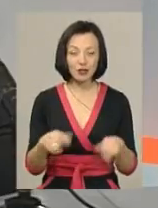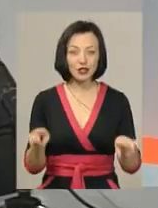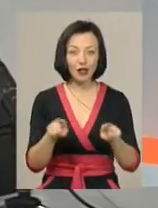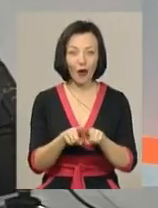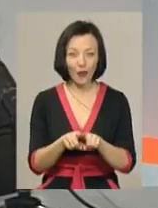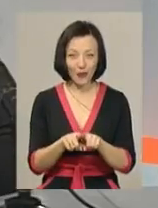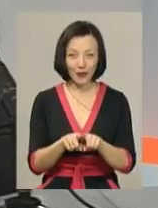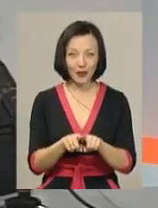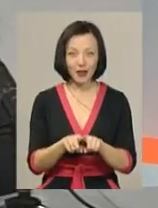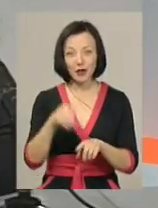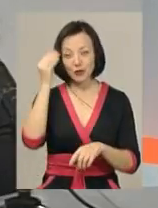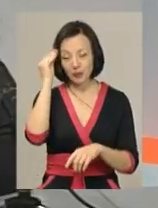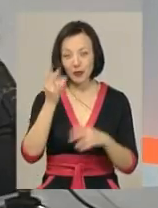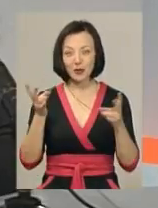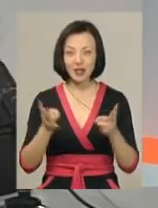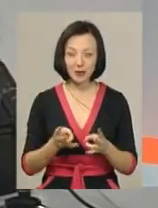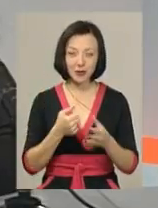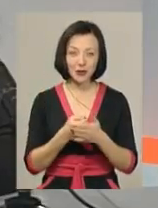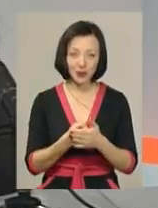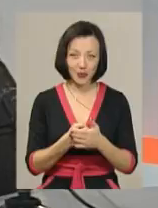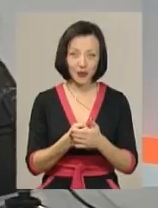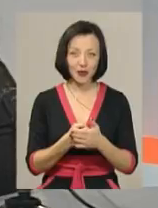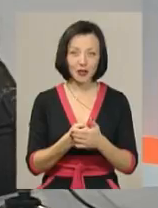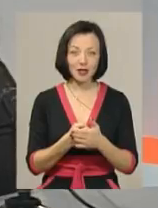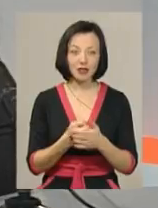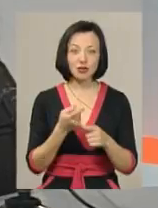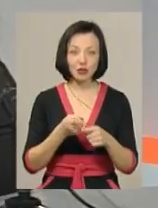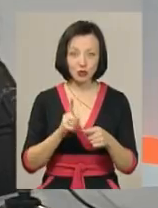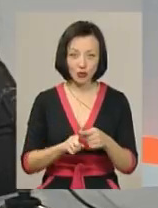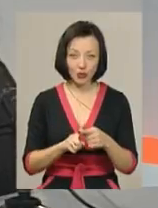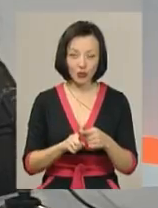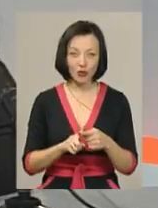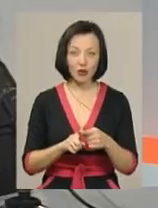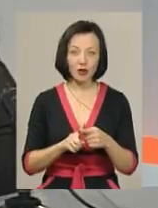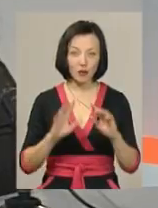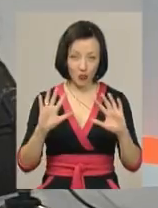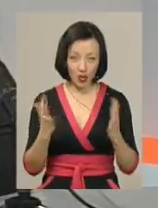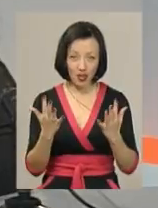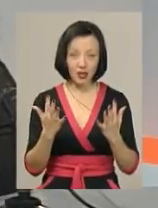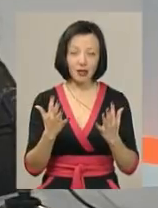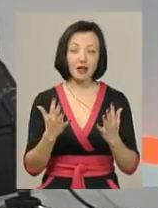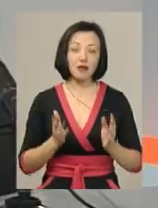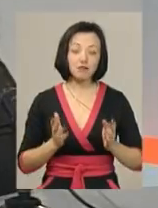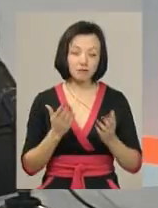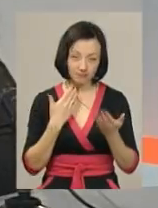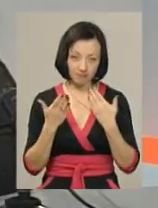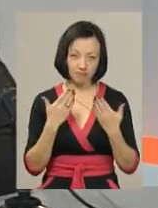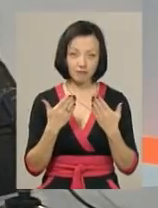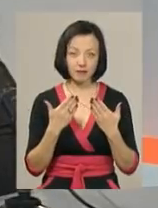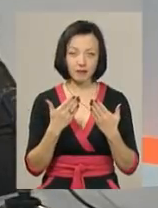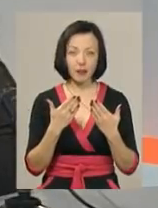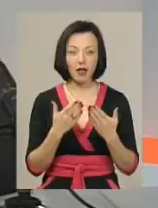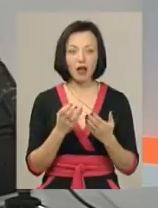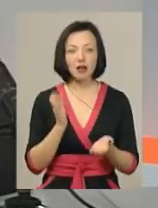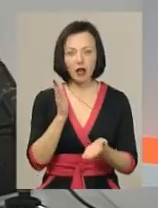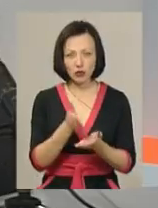такої точки зору потрібно до цього значить до цього завдання підходити ее